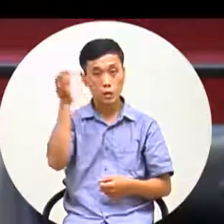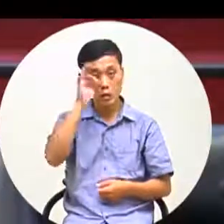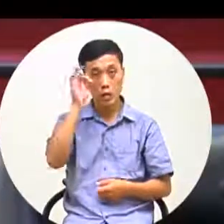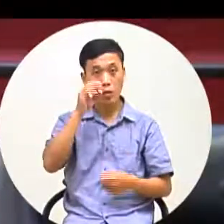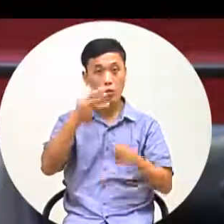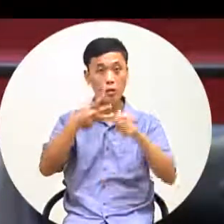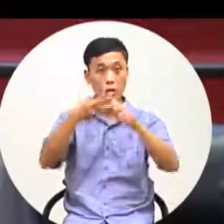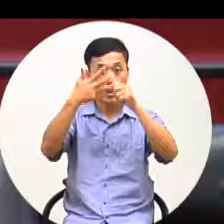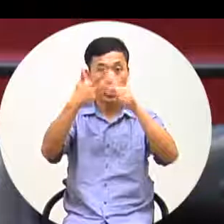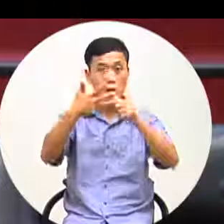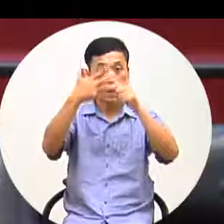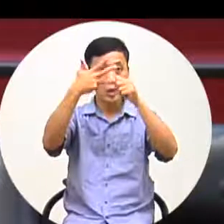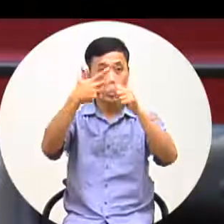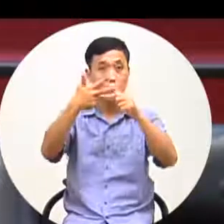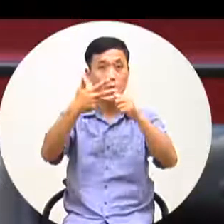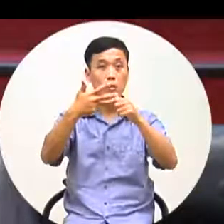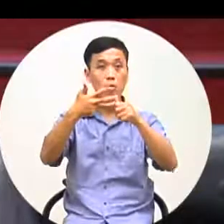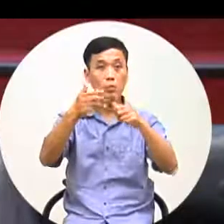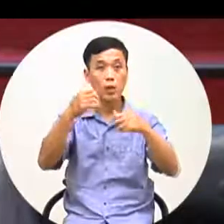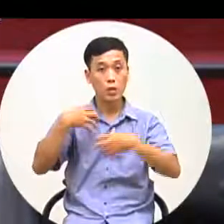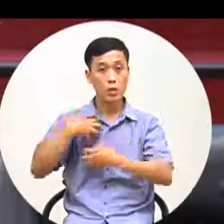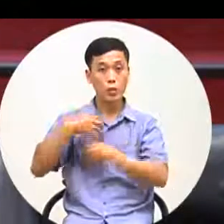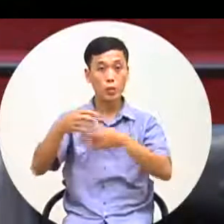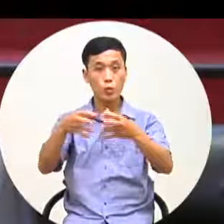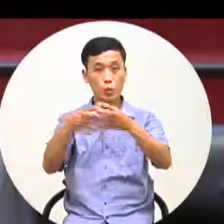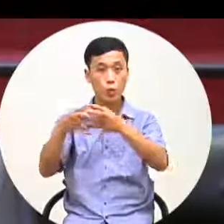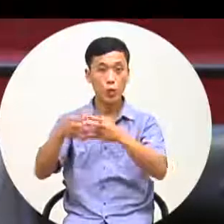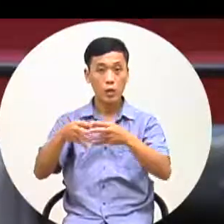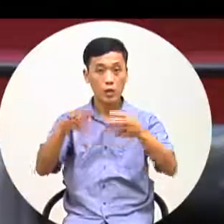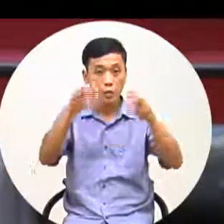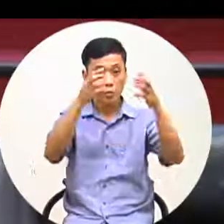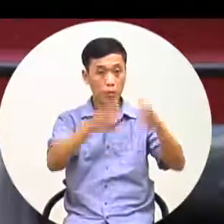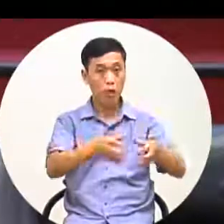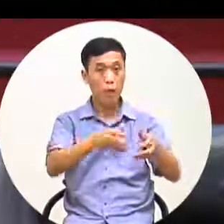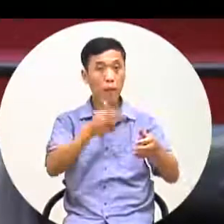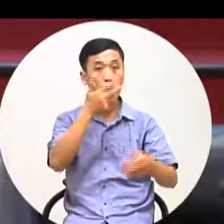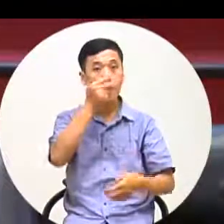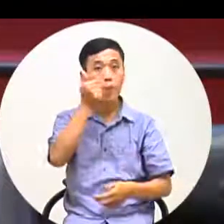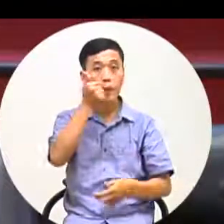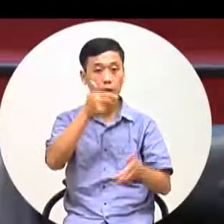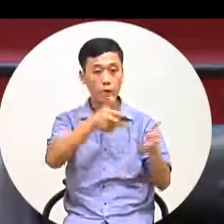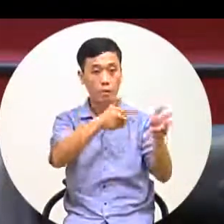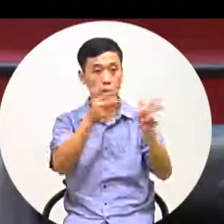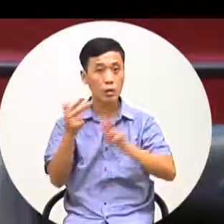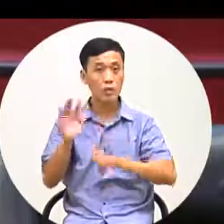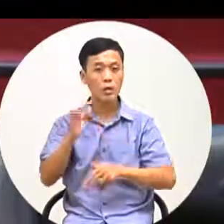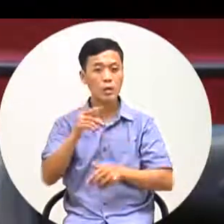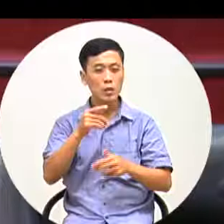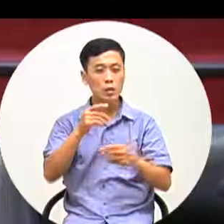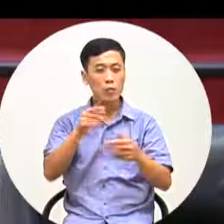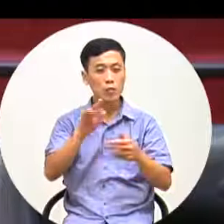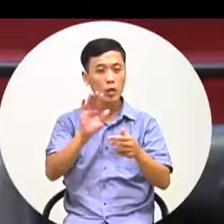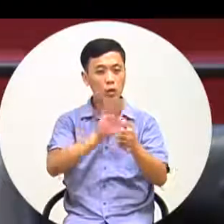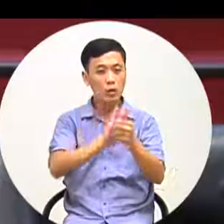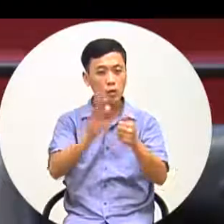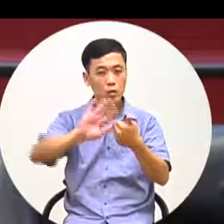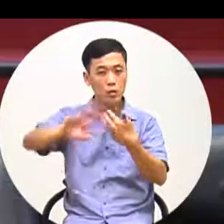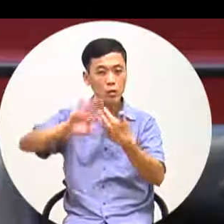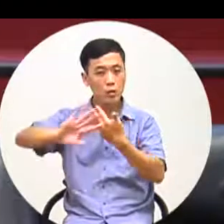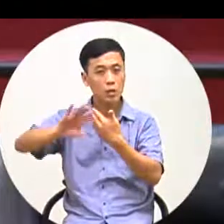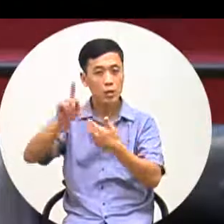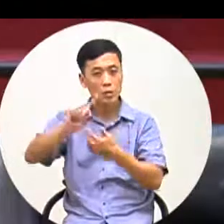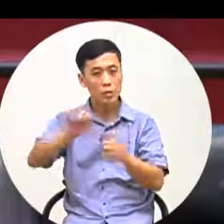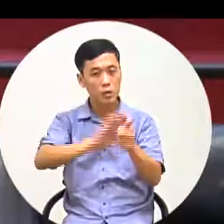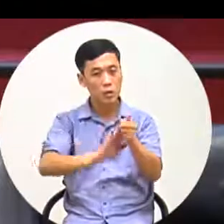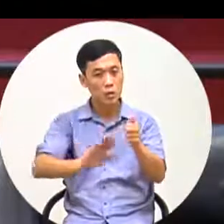要架便桥，哈。但是呢，便桥后来也是因为种种因素也没有架啊。好，也没有架啊，啊，这些东